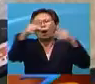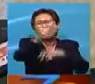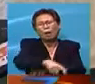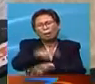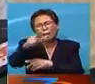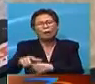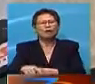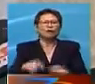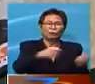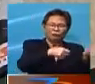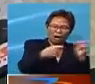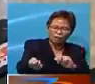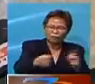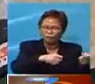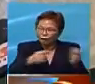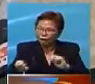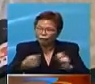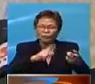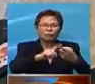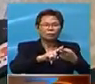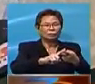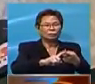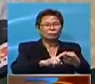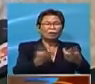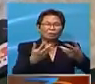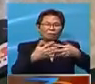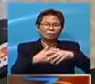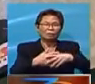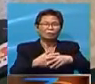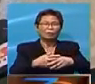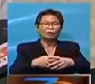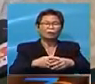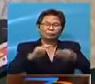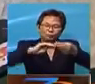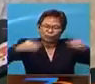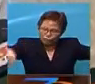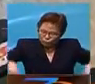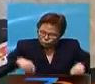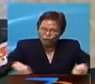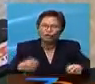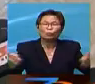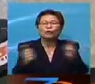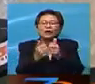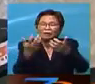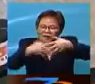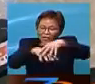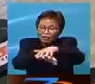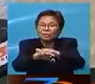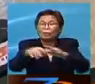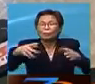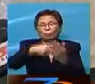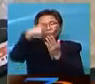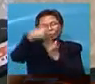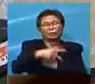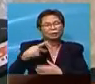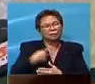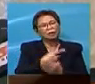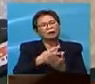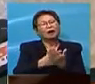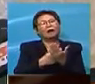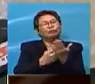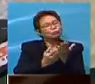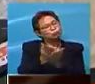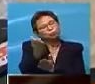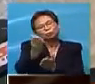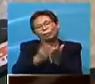Rodi Chai with mi goreng with intervention program so dan ybpm kata kita akan teruskan